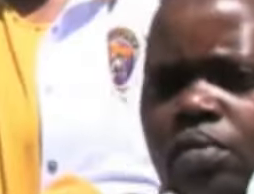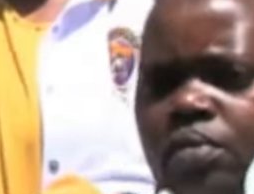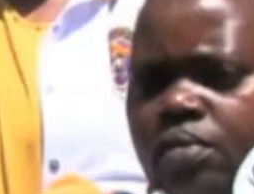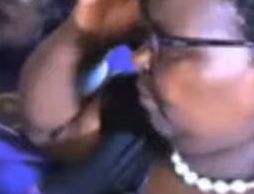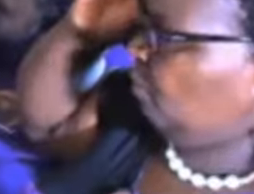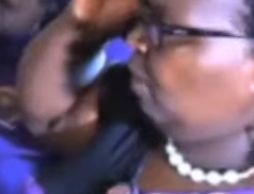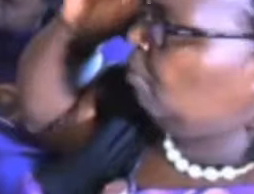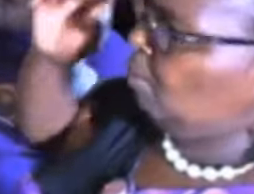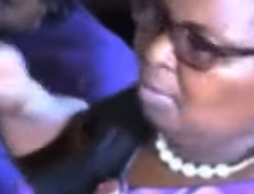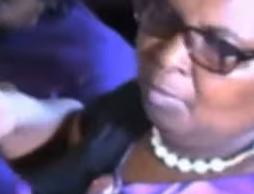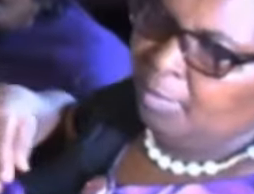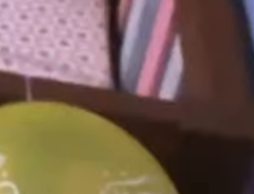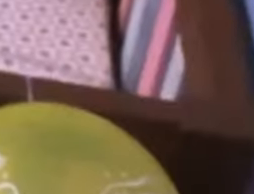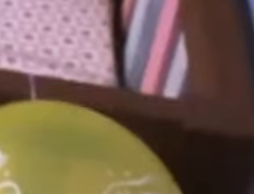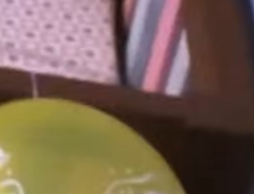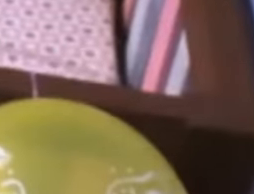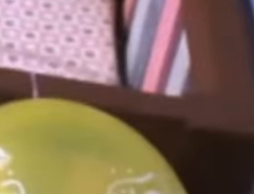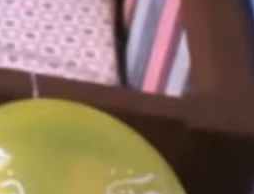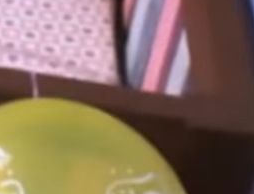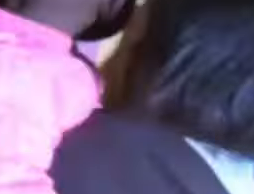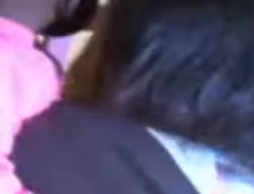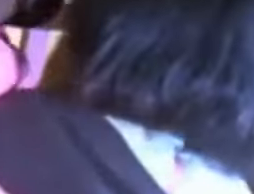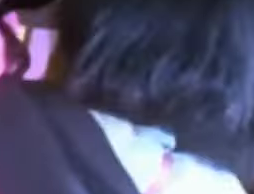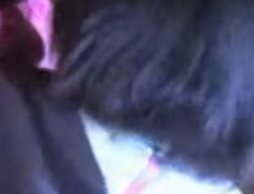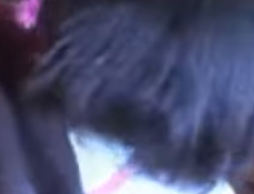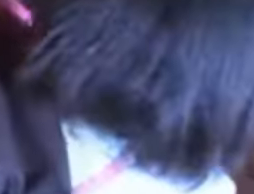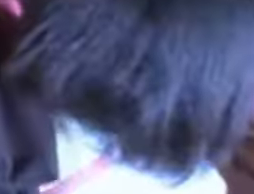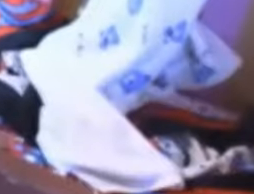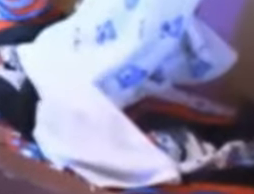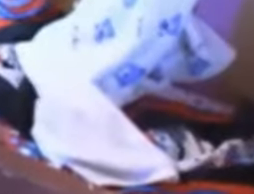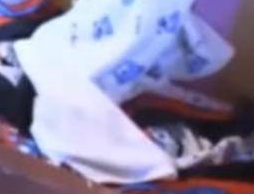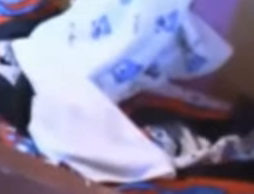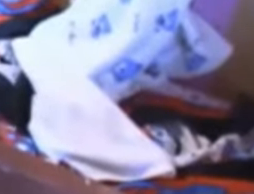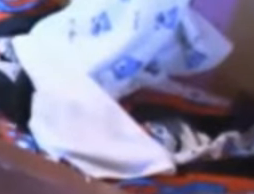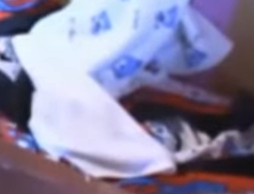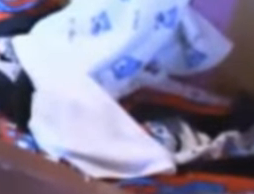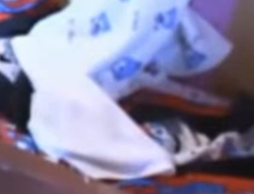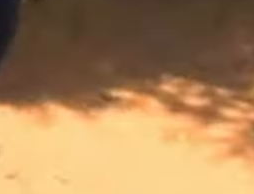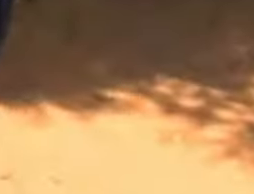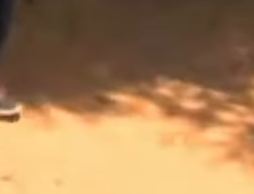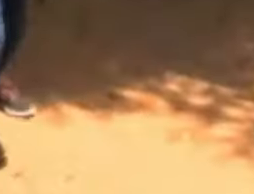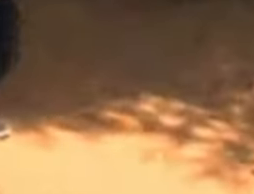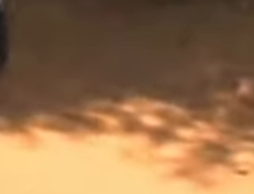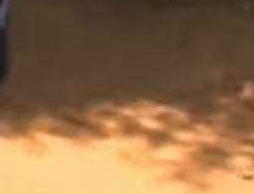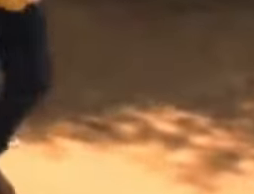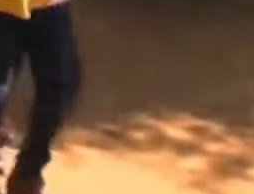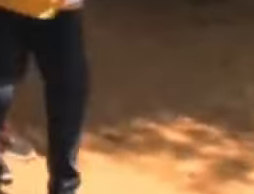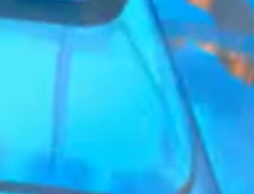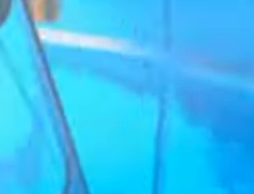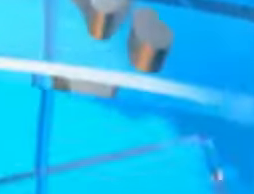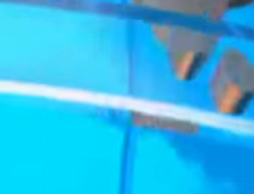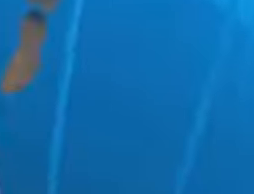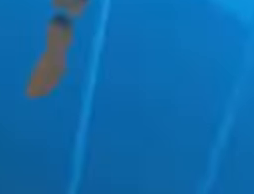our cry. Shule kaunti ya Kirinyaga zajenga vyumba vya walimu wa kike kuwanyonyeshea wanao wanapokuwa kazini.